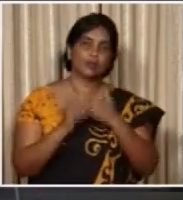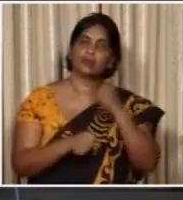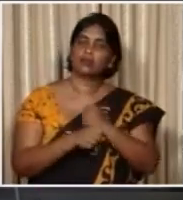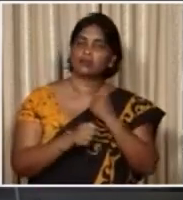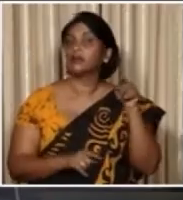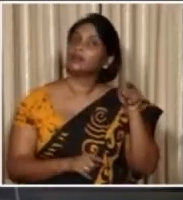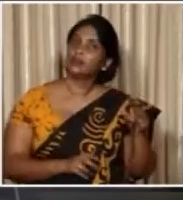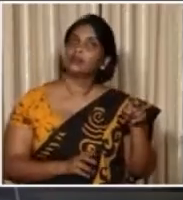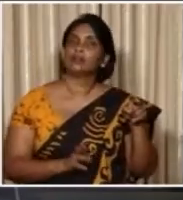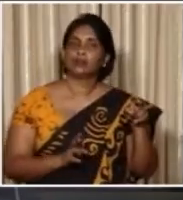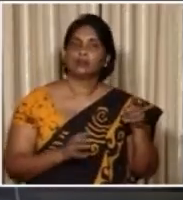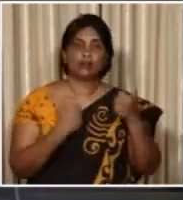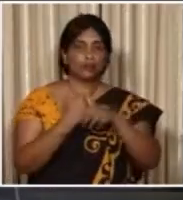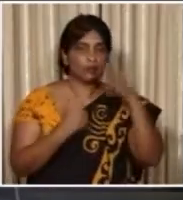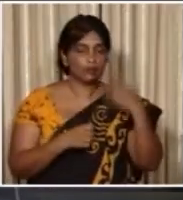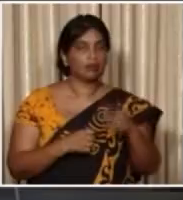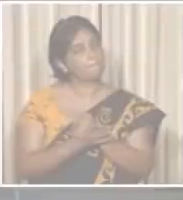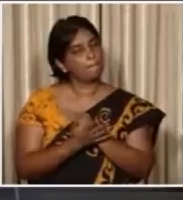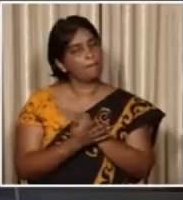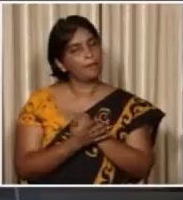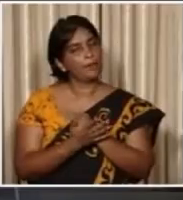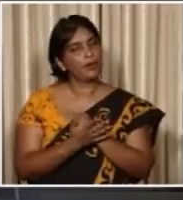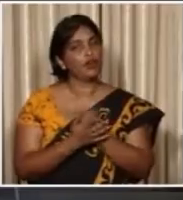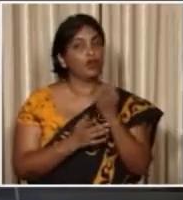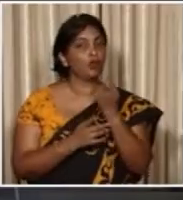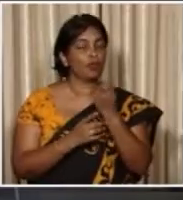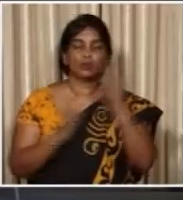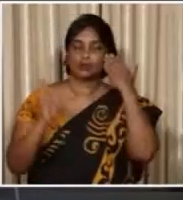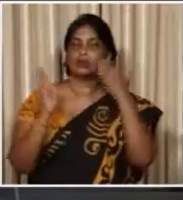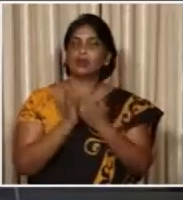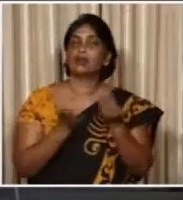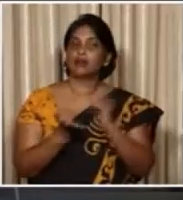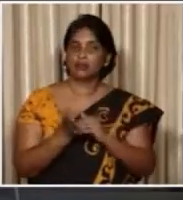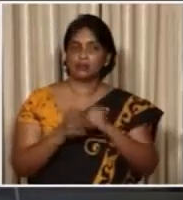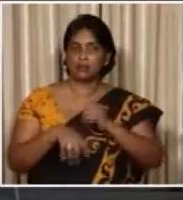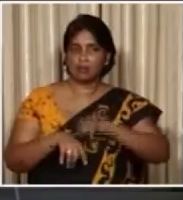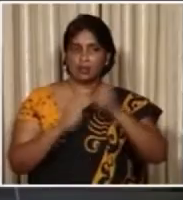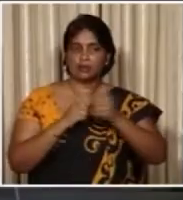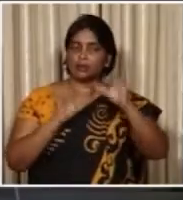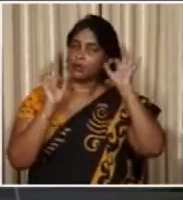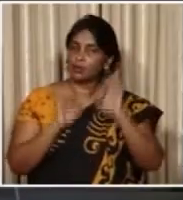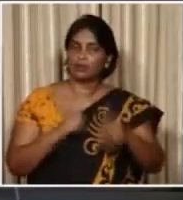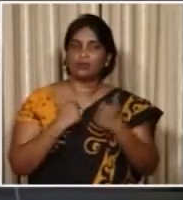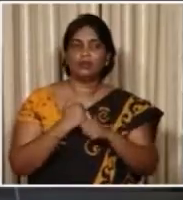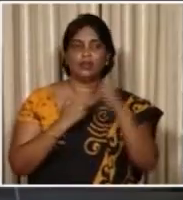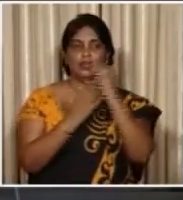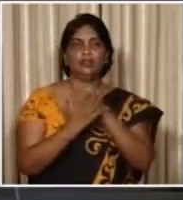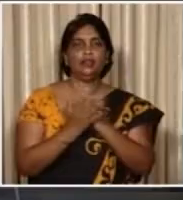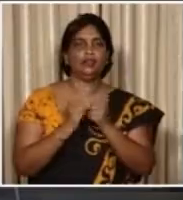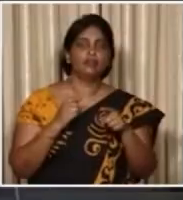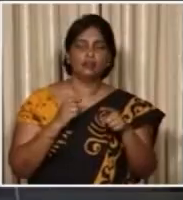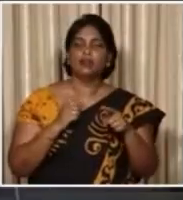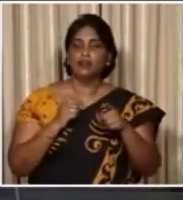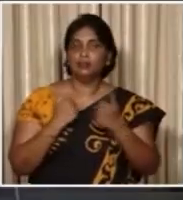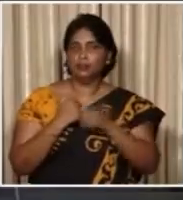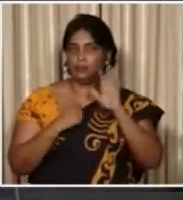කරා විතරක් නෙවෙයි සකස් කරපු ආර්ථික පදනම තුල මූල්‍ය පද්ධතියත් නැවත අවධානමකට ලක් නොවෙන්න සකස් කරපු අවස්ථාවක් වෙනකන් අපි